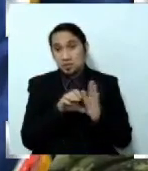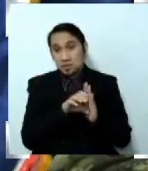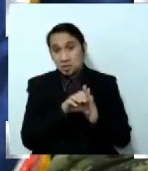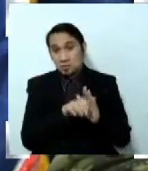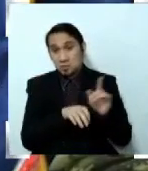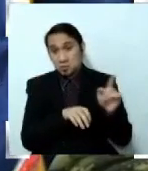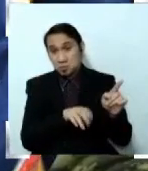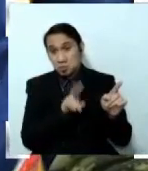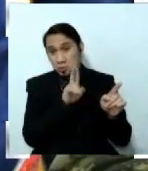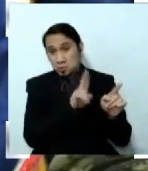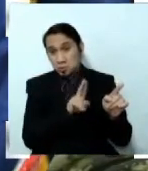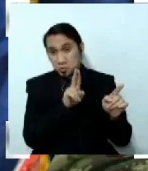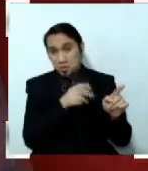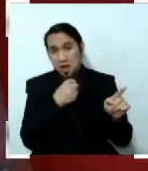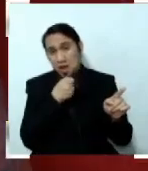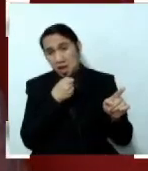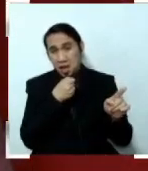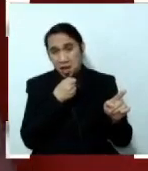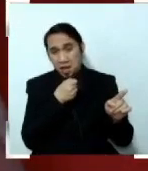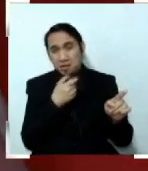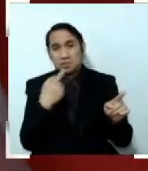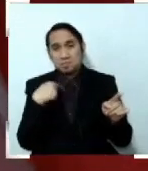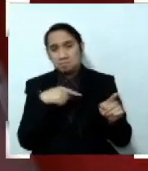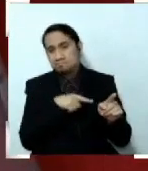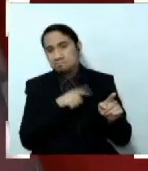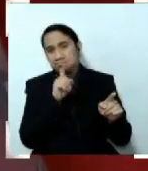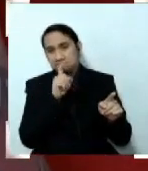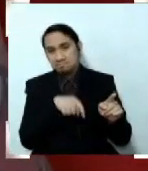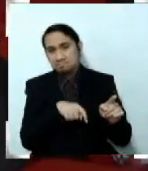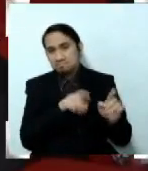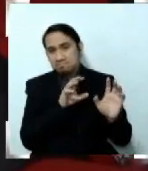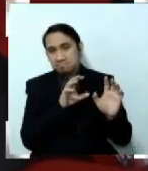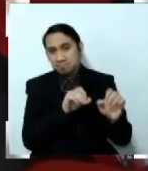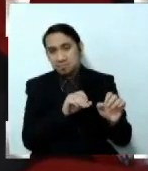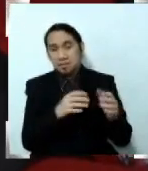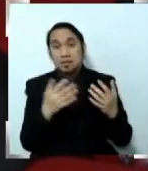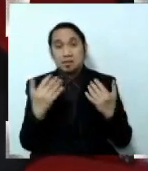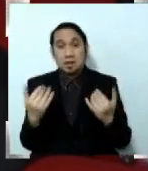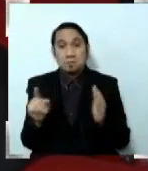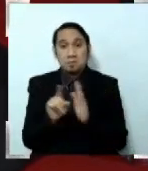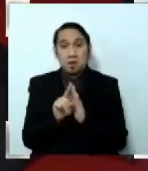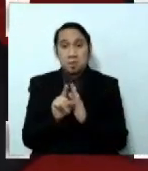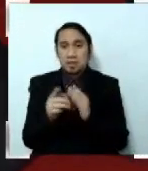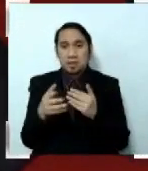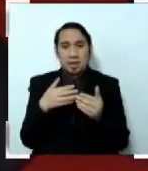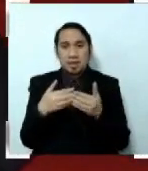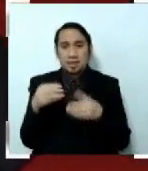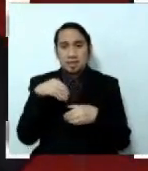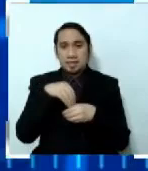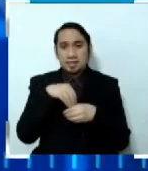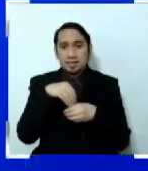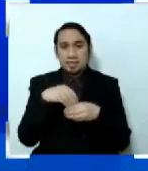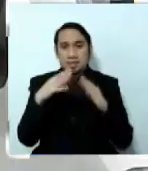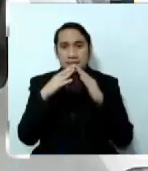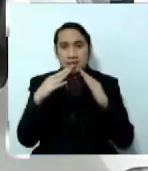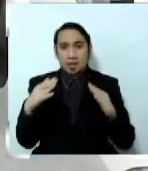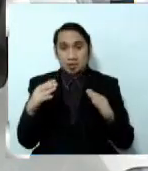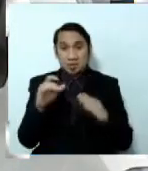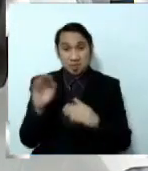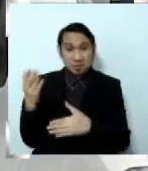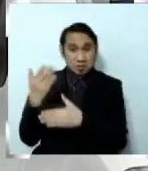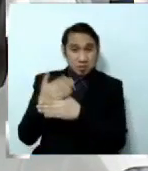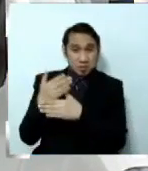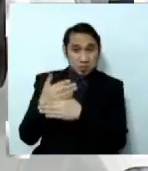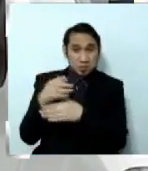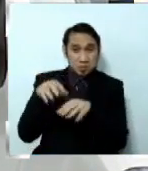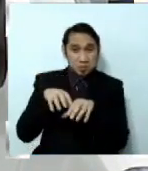will respond accordingly. Bawal kahit sa loob ng bahay, lalo na kung nakakaistorbo sa kapitbahay. Siguro,